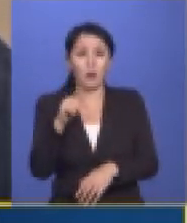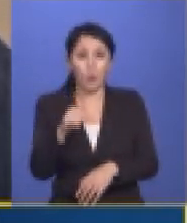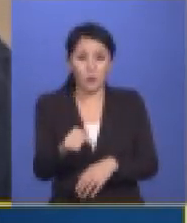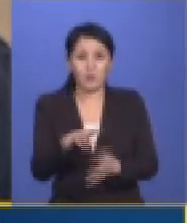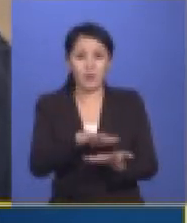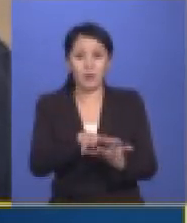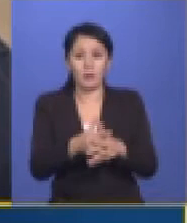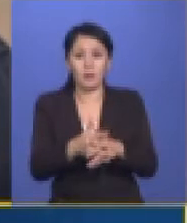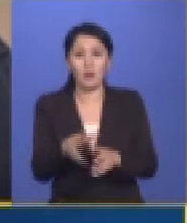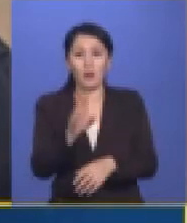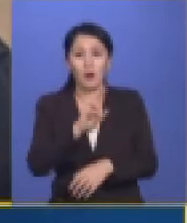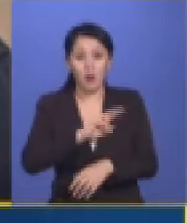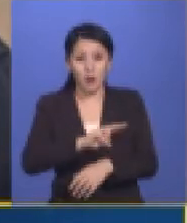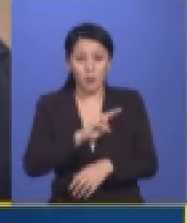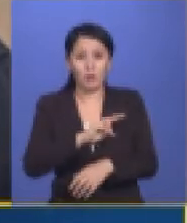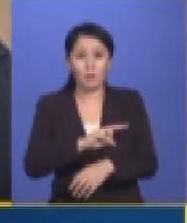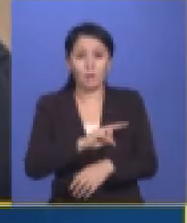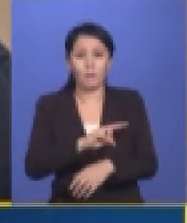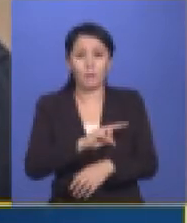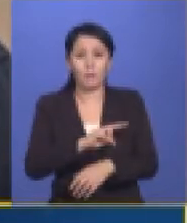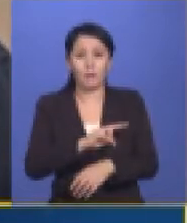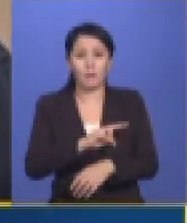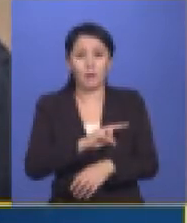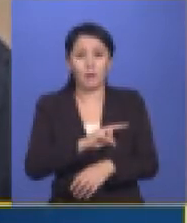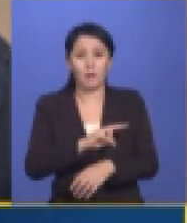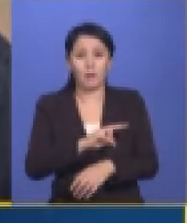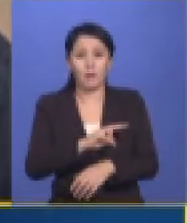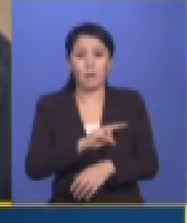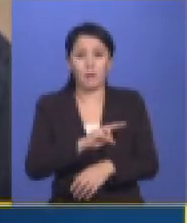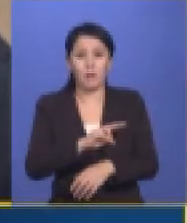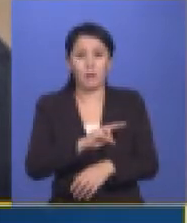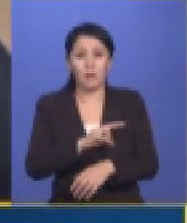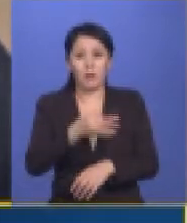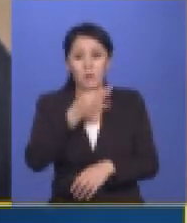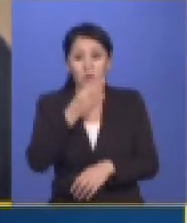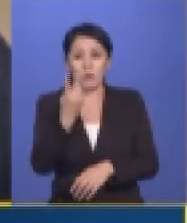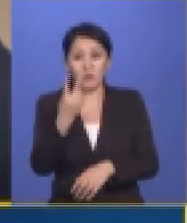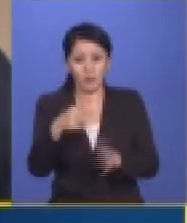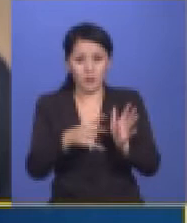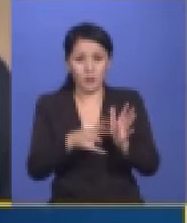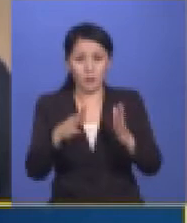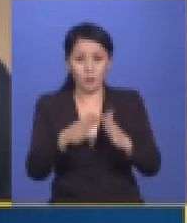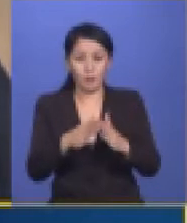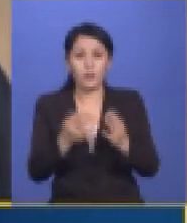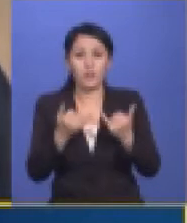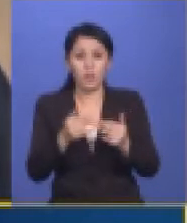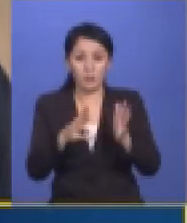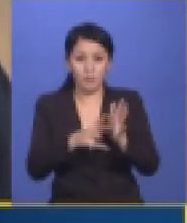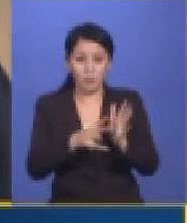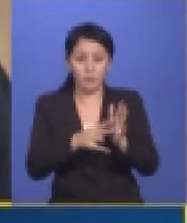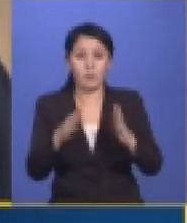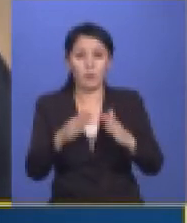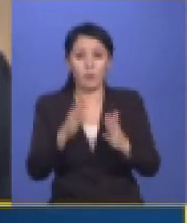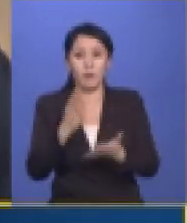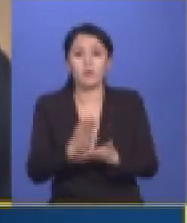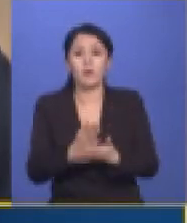елге жұмыс жасап келе жатырмыз. Басында ауылда 28 ғана үй болған, қазір міне уже 80-ге қарай уже аяқ басып